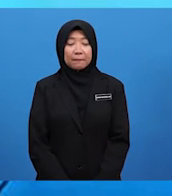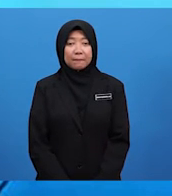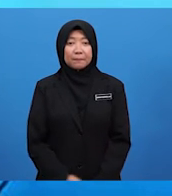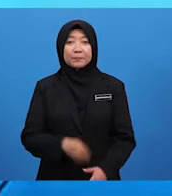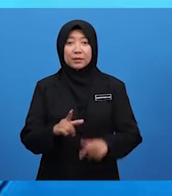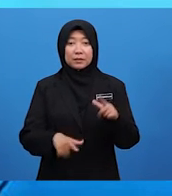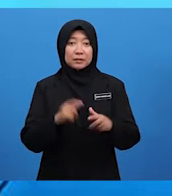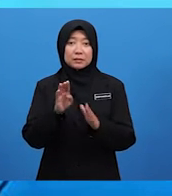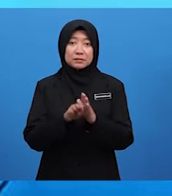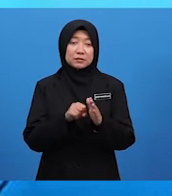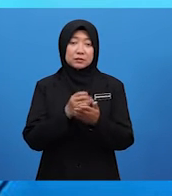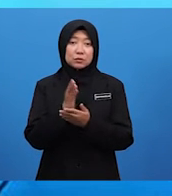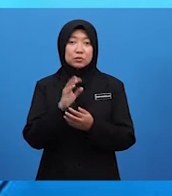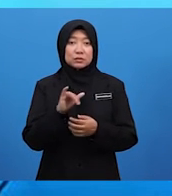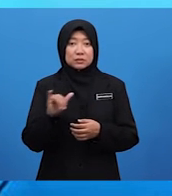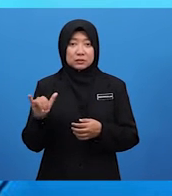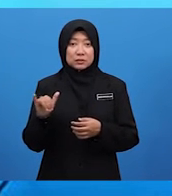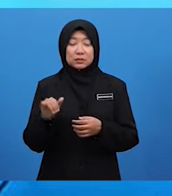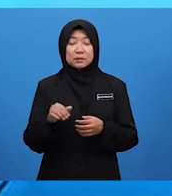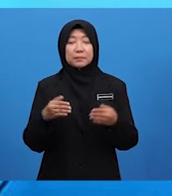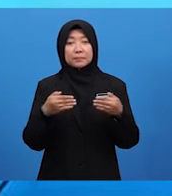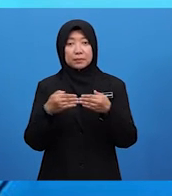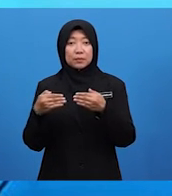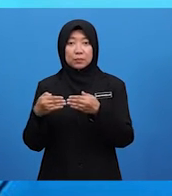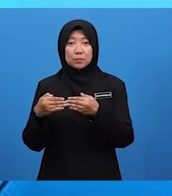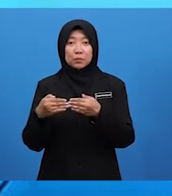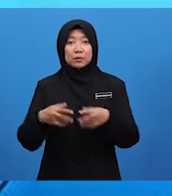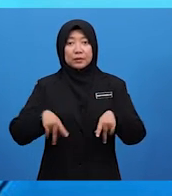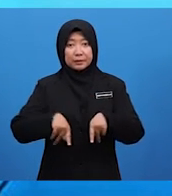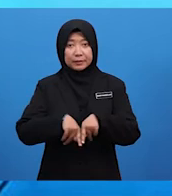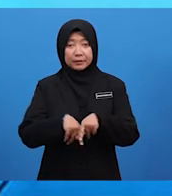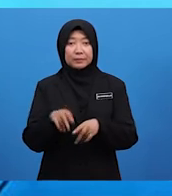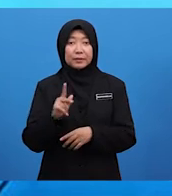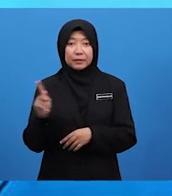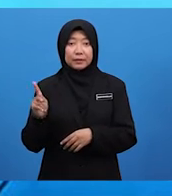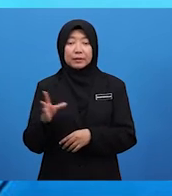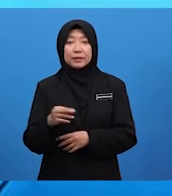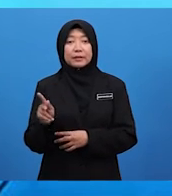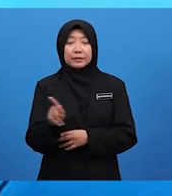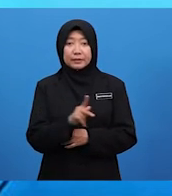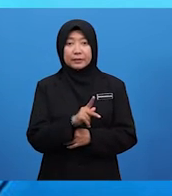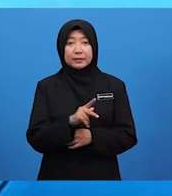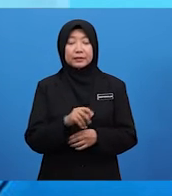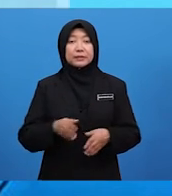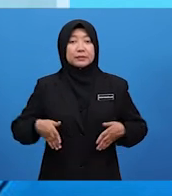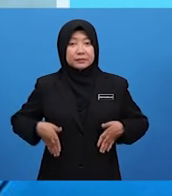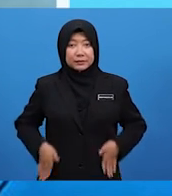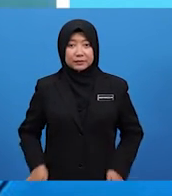Langkah seterusnya ialah mencantum klim sisi kanan dan kiri skirt.